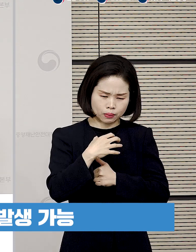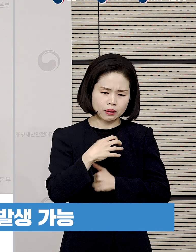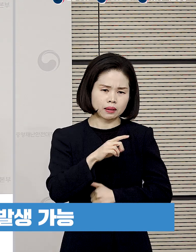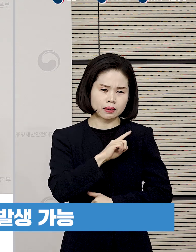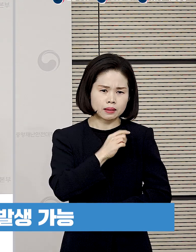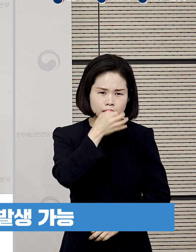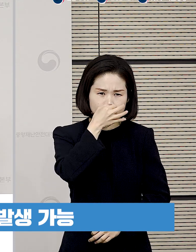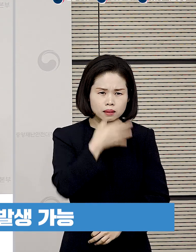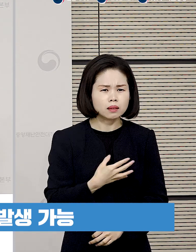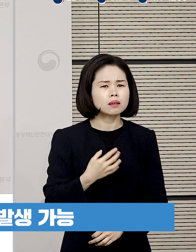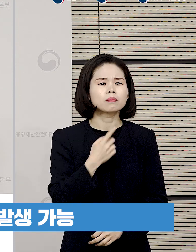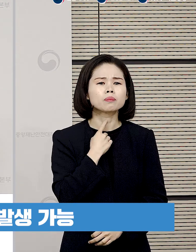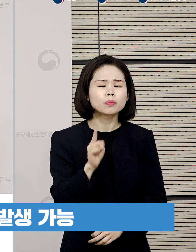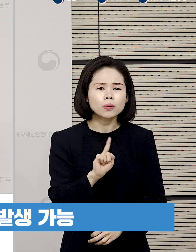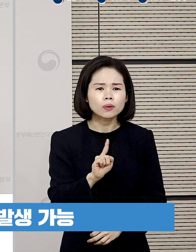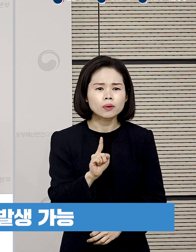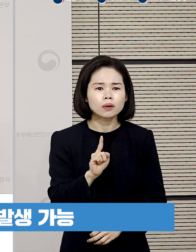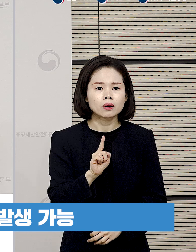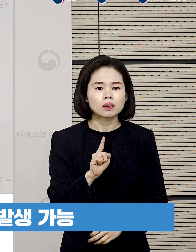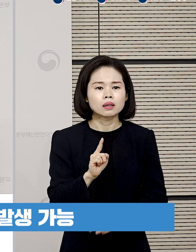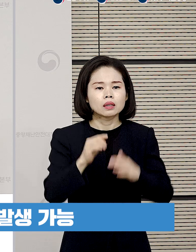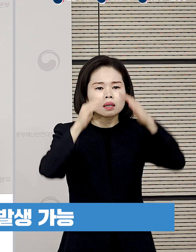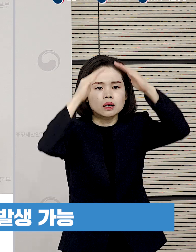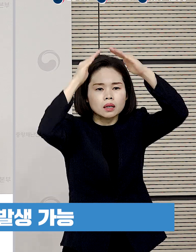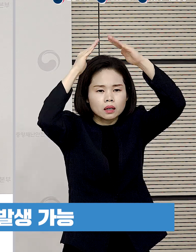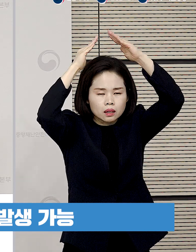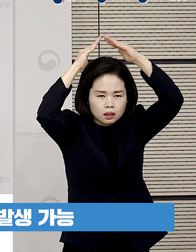경우에도 보면 가장 힘든 부분은 아무래도